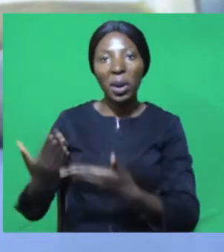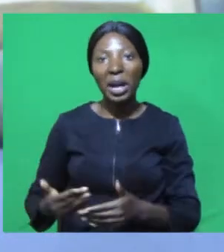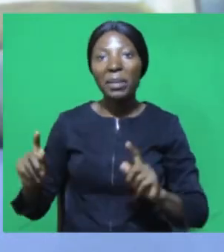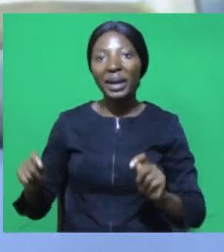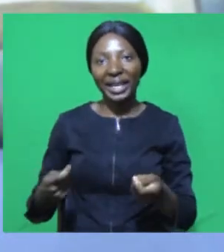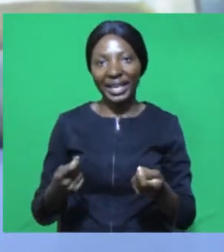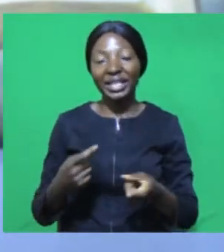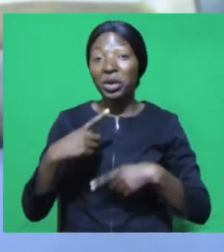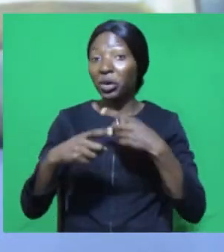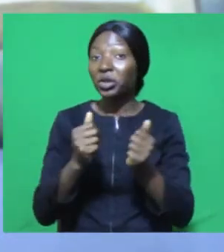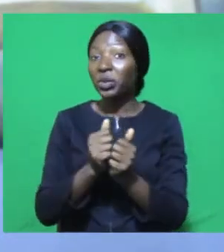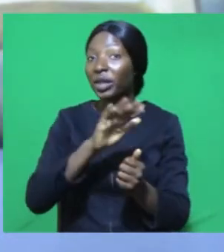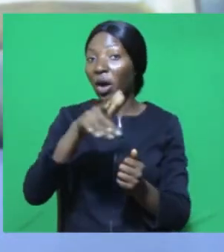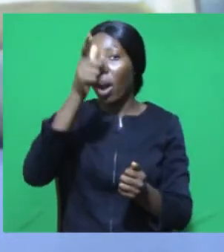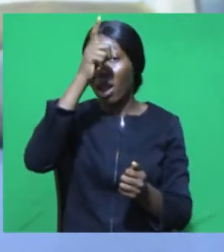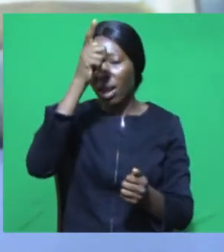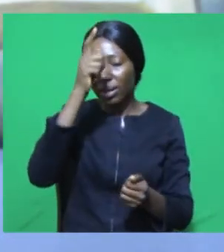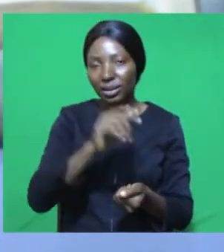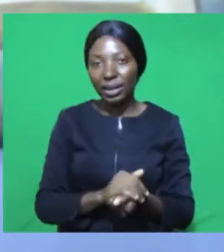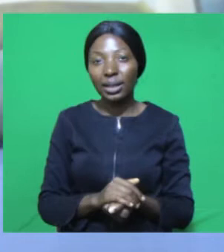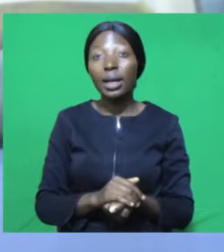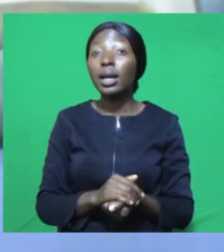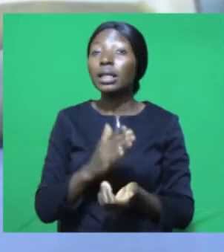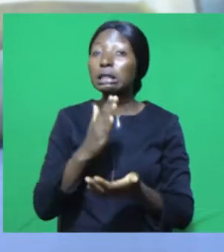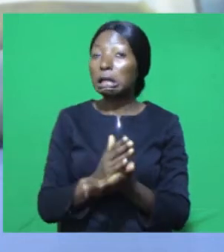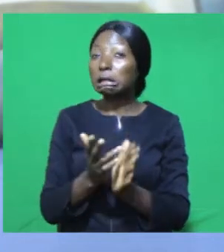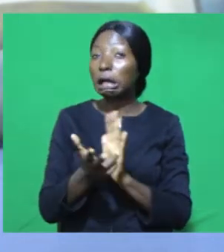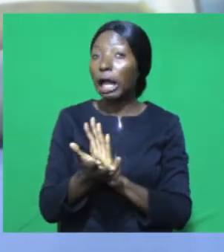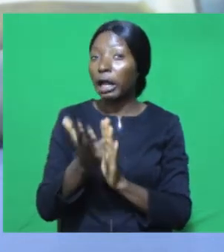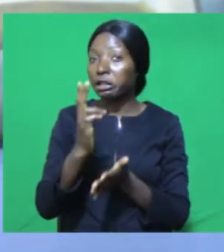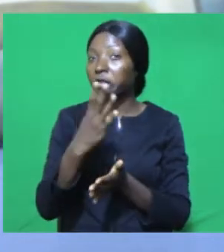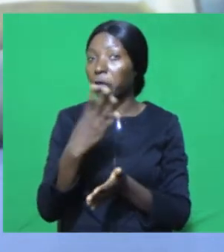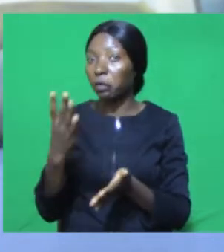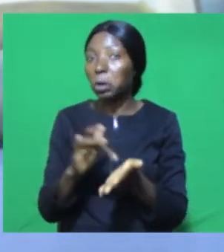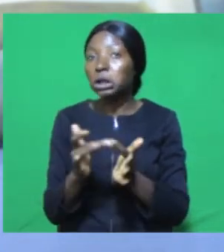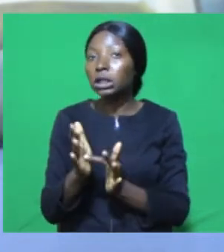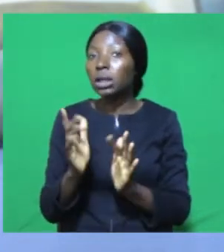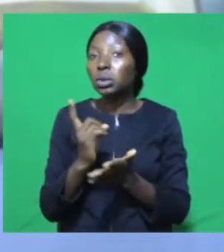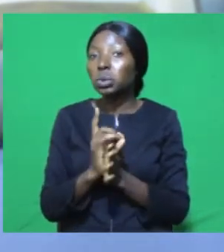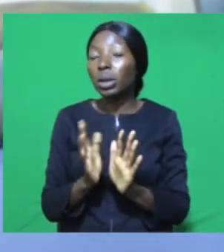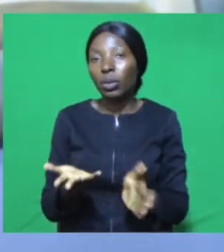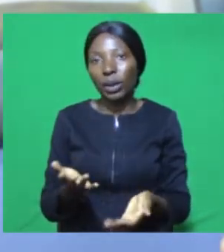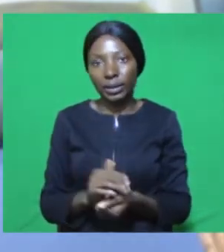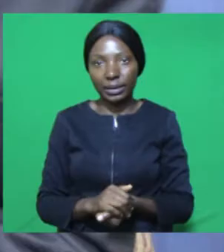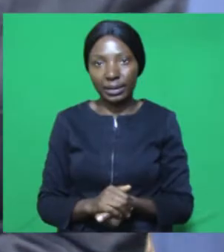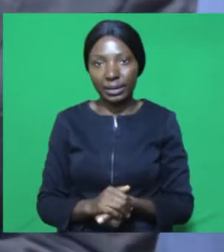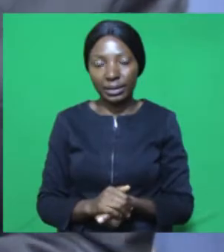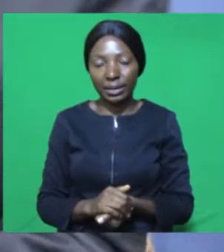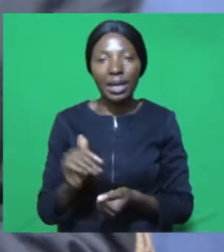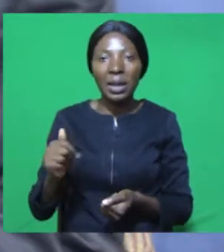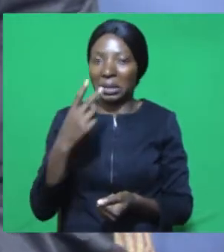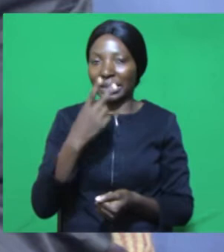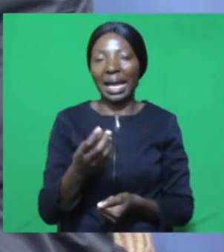Nomuchingamidzi vatiri tichienderera mberi nehurukuro yedu Kristu Arikuitei vagore ra 1844 Ndaona mama akuda